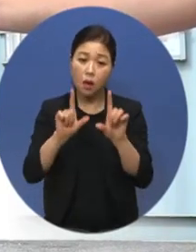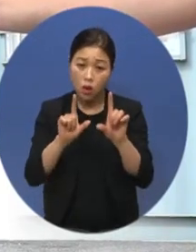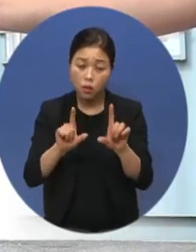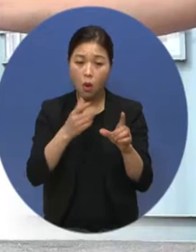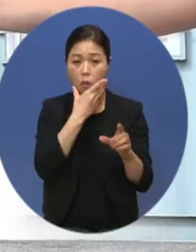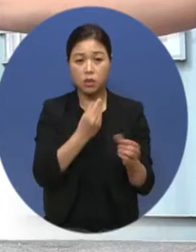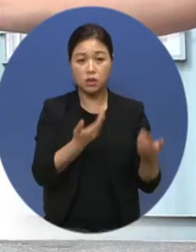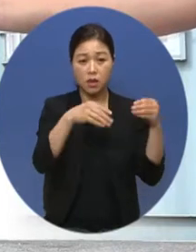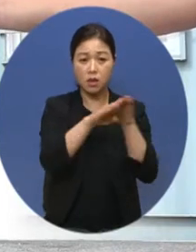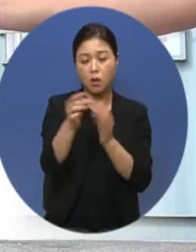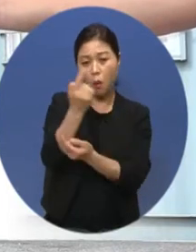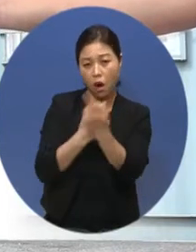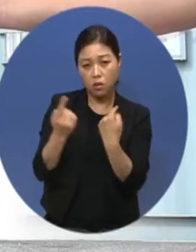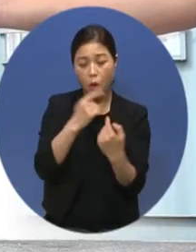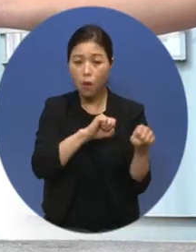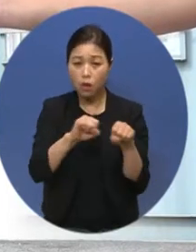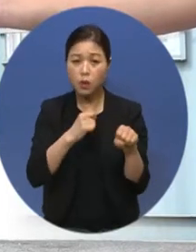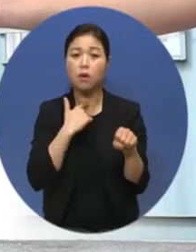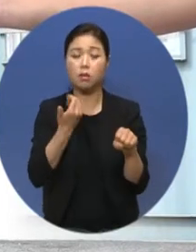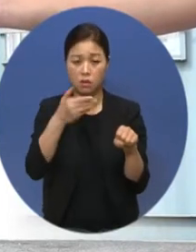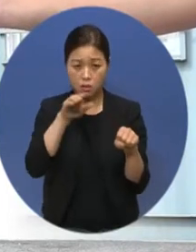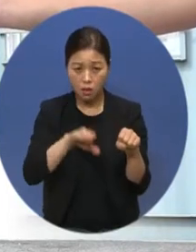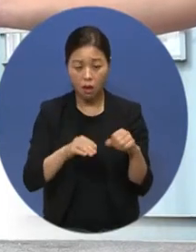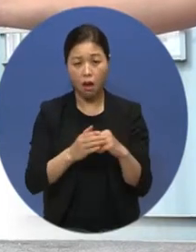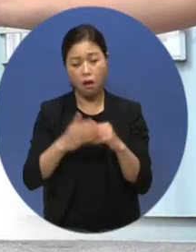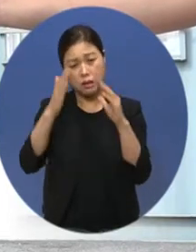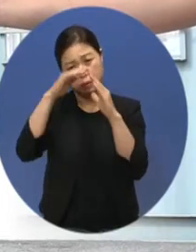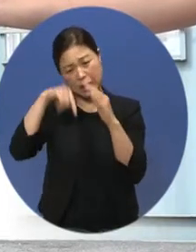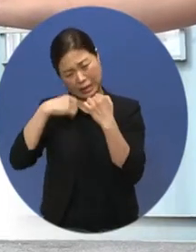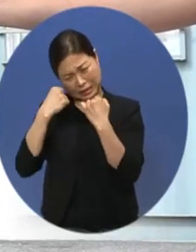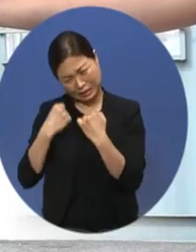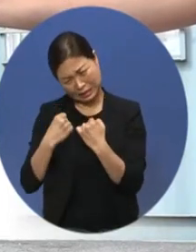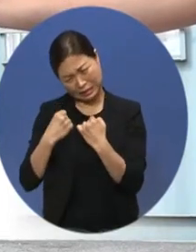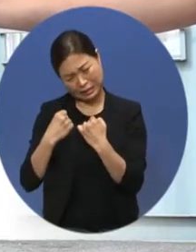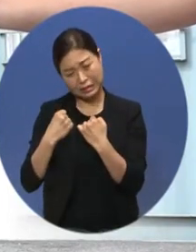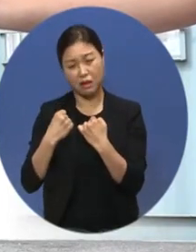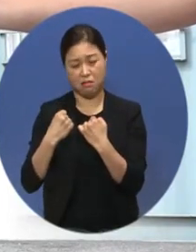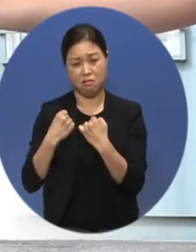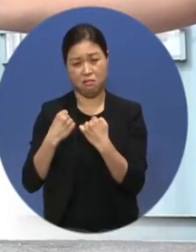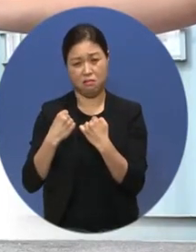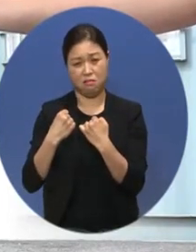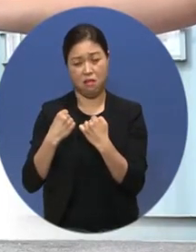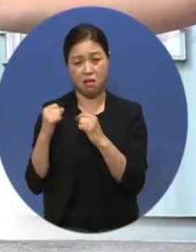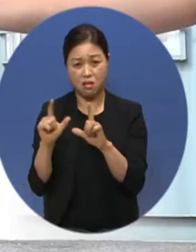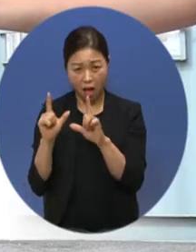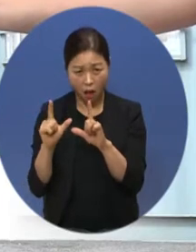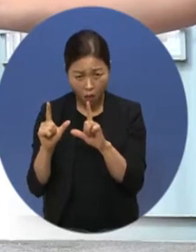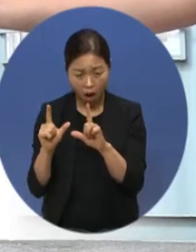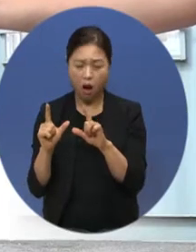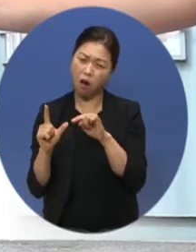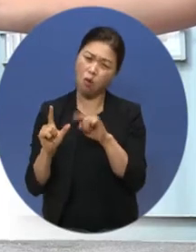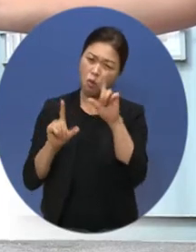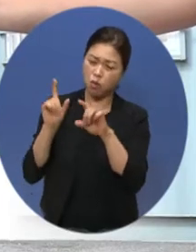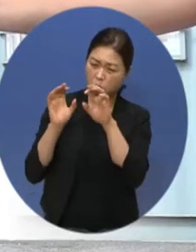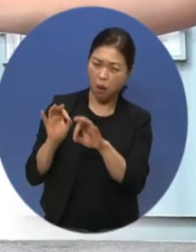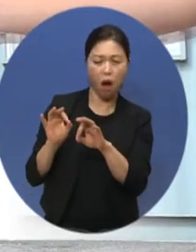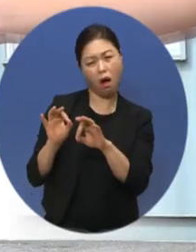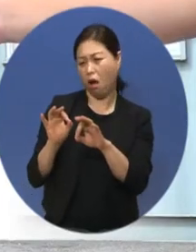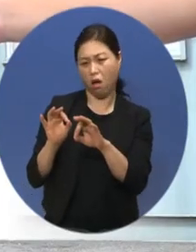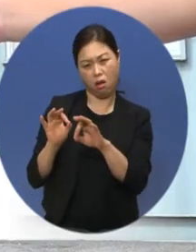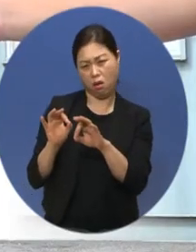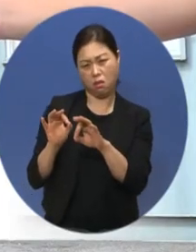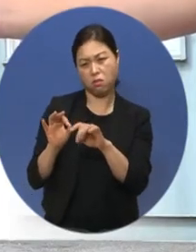많이 활동을 하셨는데 일절 발을 묶어서 가정에 있다 보니까 이렇게 지내서는 안 되겠다는 제